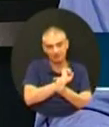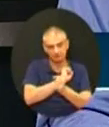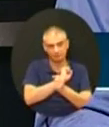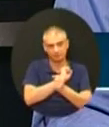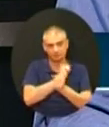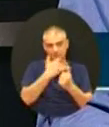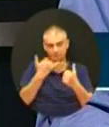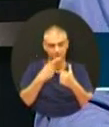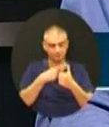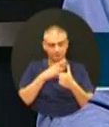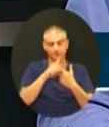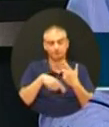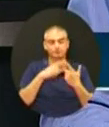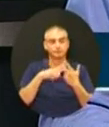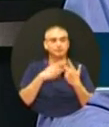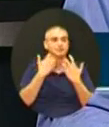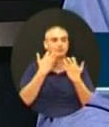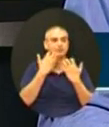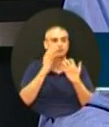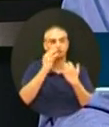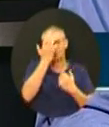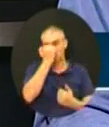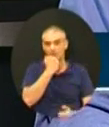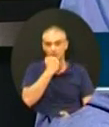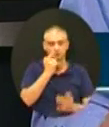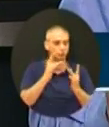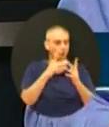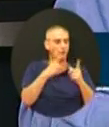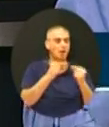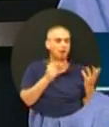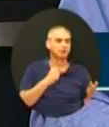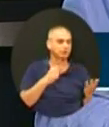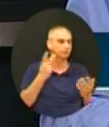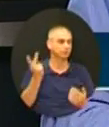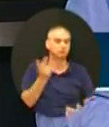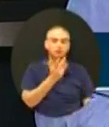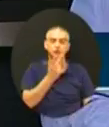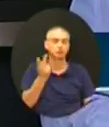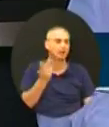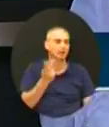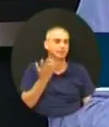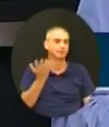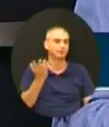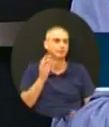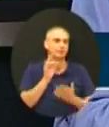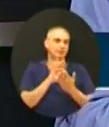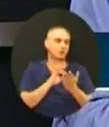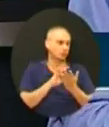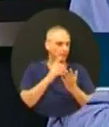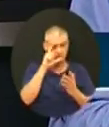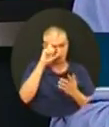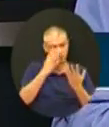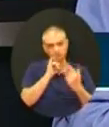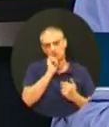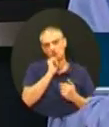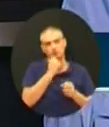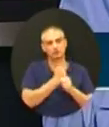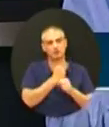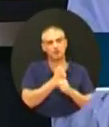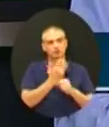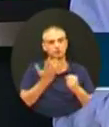להתפתח כאן, וסיפור החמאסי מול רצועת עזה, אלה שתי נקודות שאבו מאזן לא היה רוצה לצאת